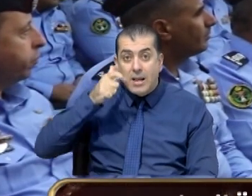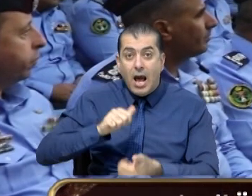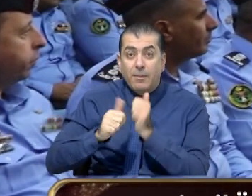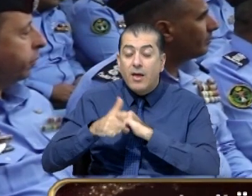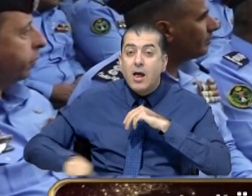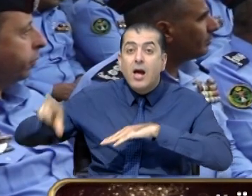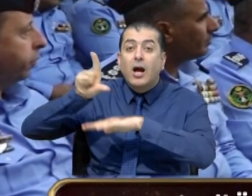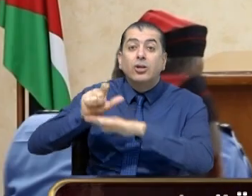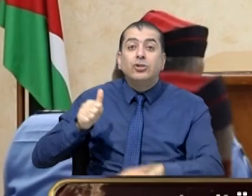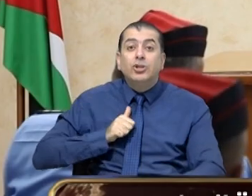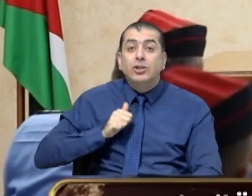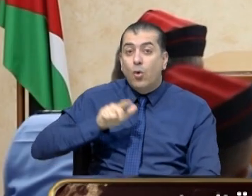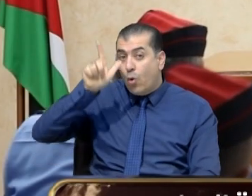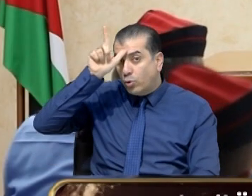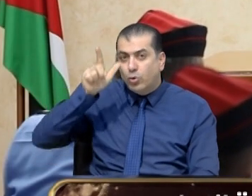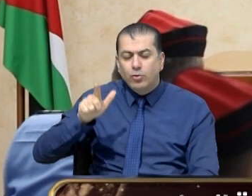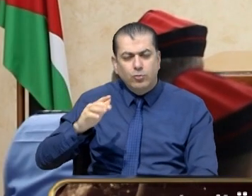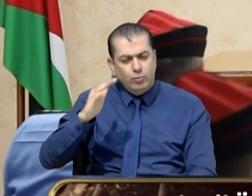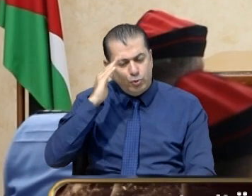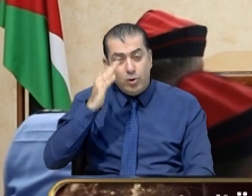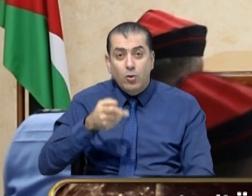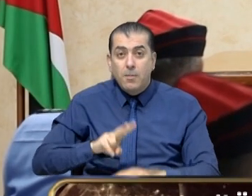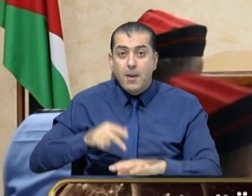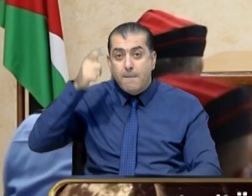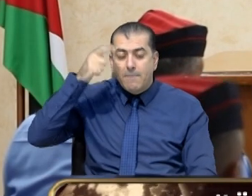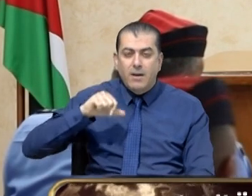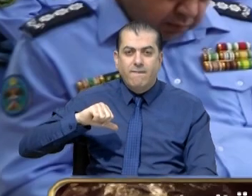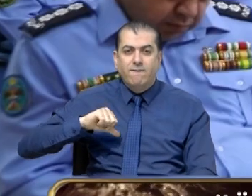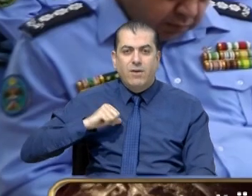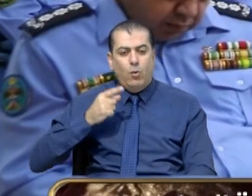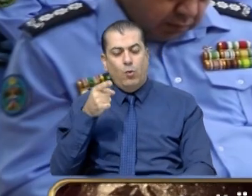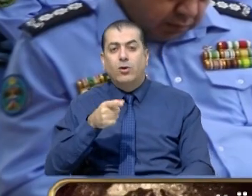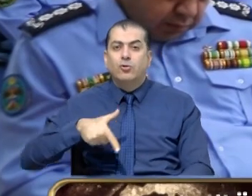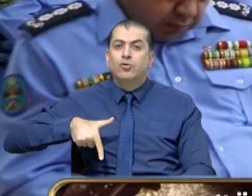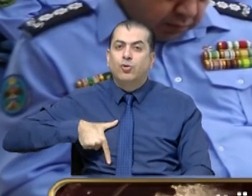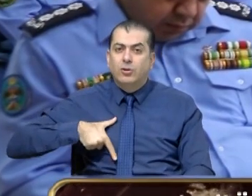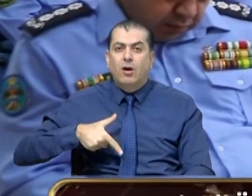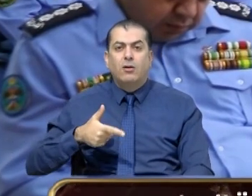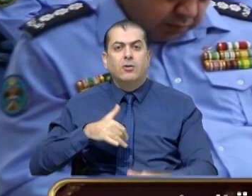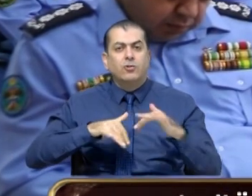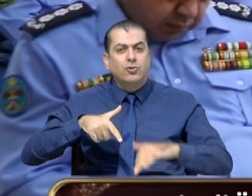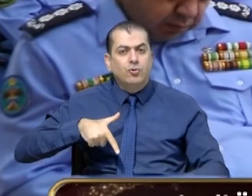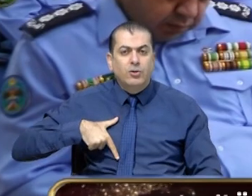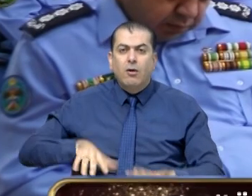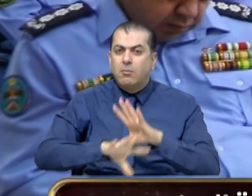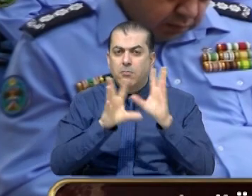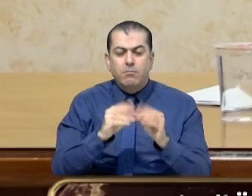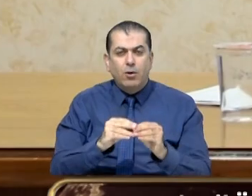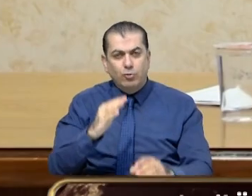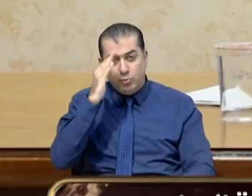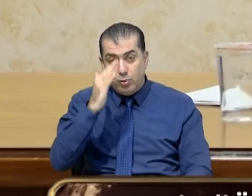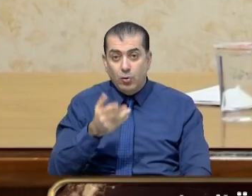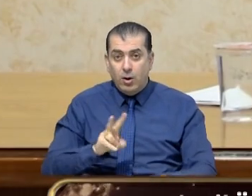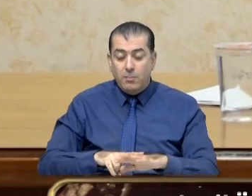القائد الاعلى للقوات المسلحه واعتزاز جلالته بمرتبات الامن العام واداره السيد كافه مثنيا